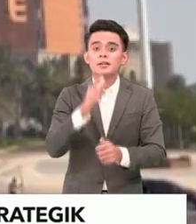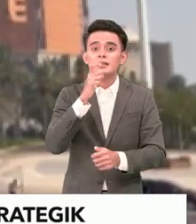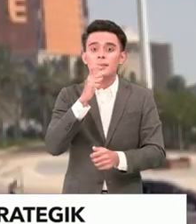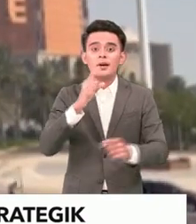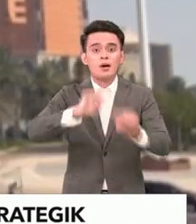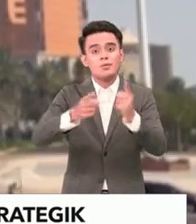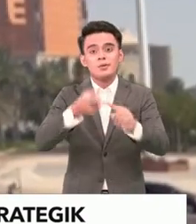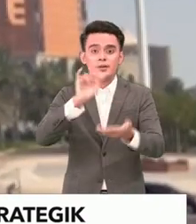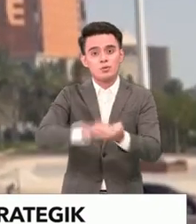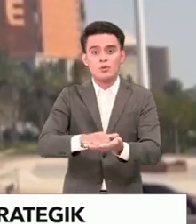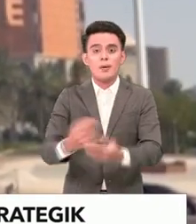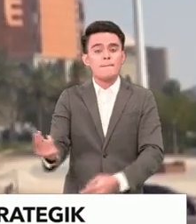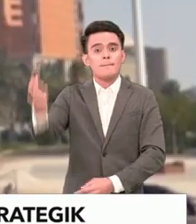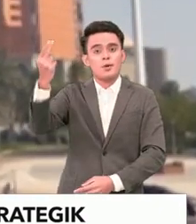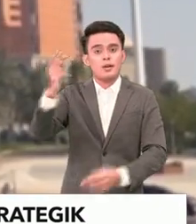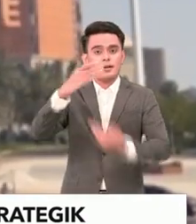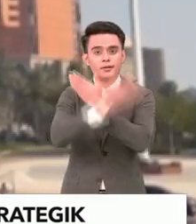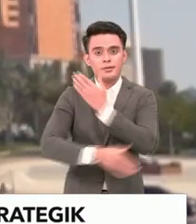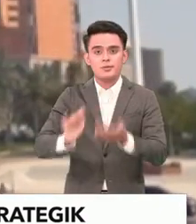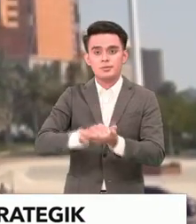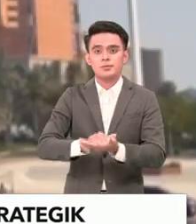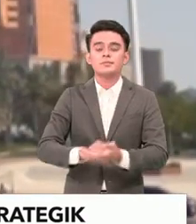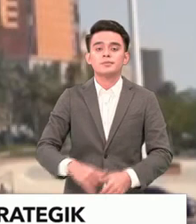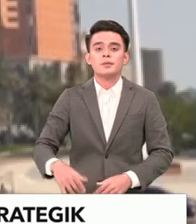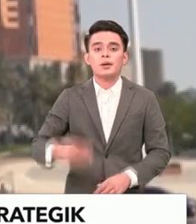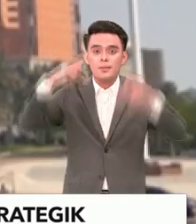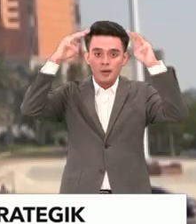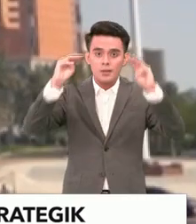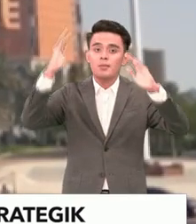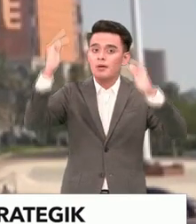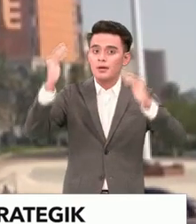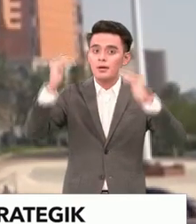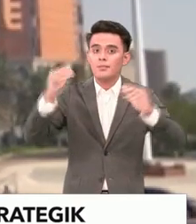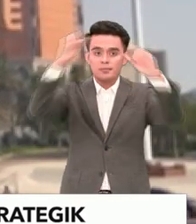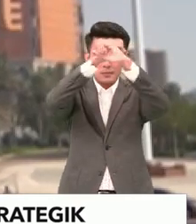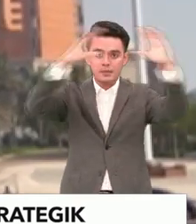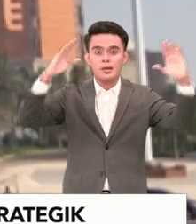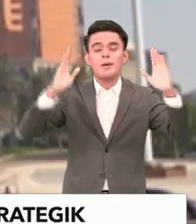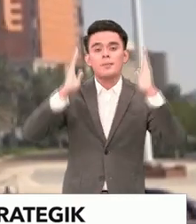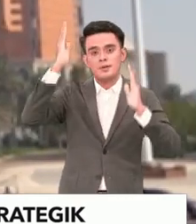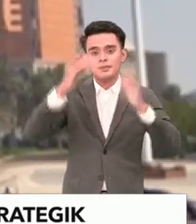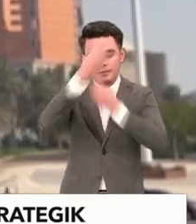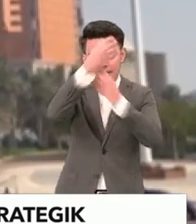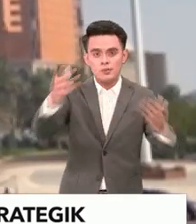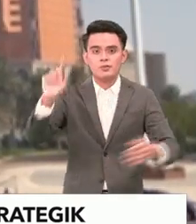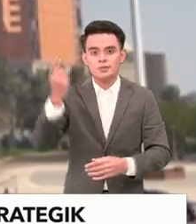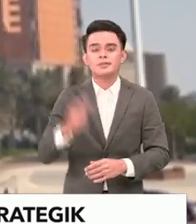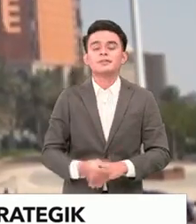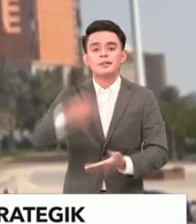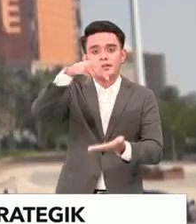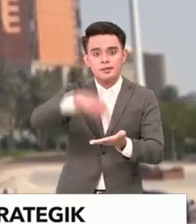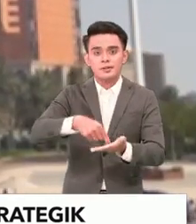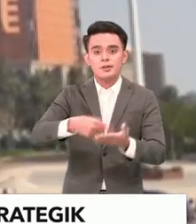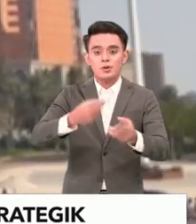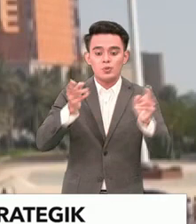bergantung kepada negara itu beliau hanya menyampaikan harapan aspirasi ini antara gajah-gajah USA